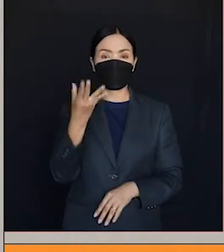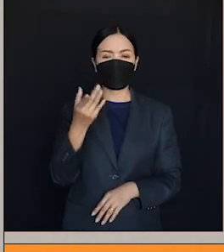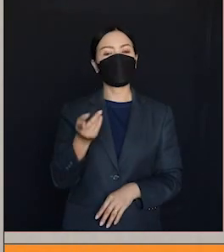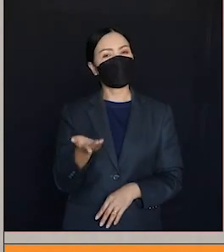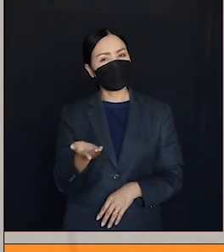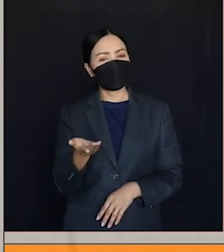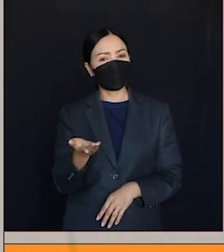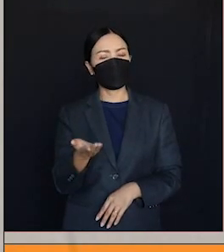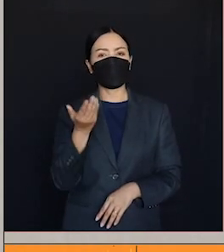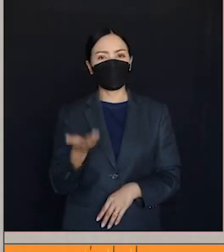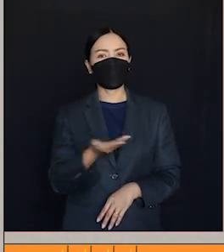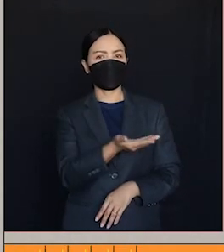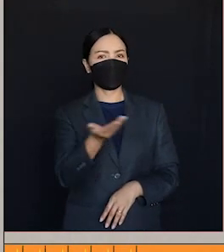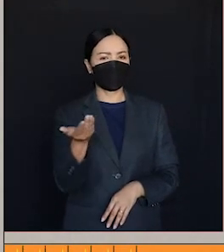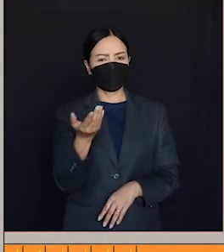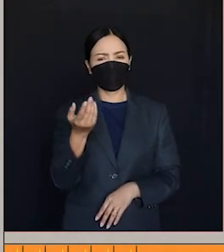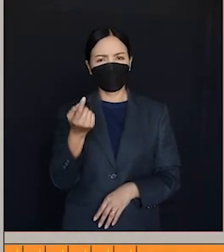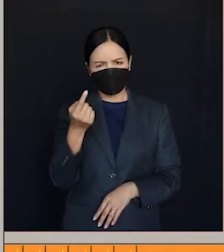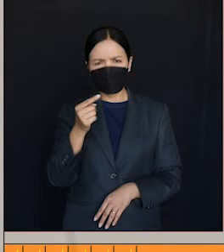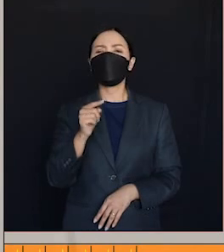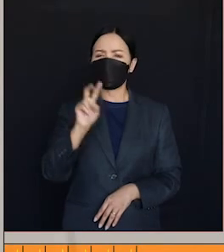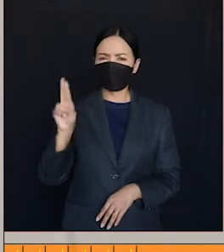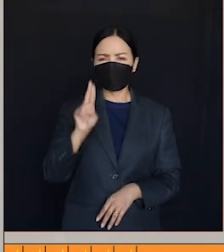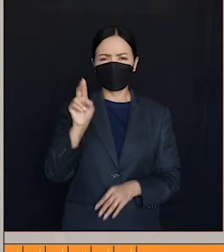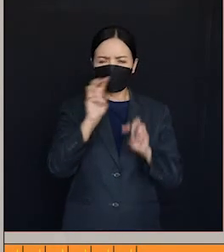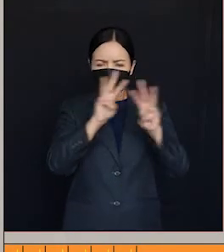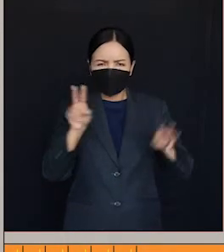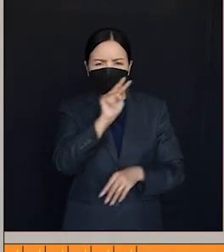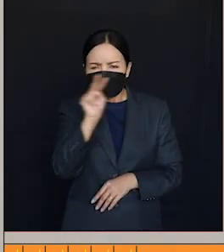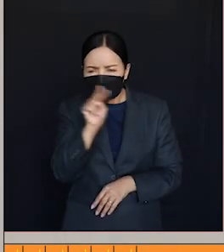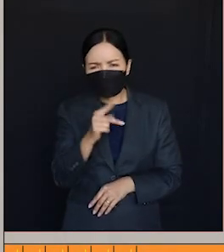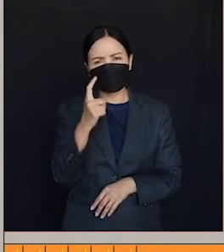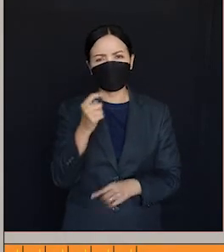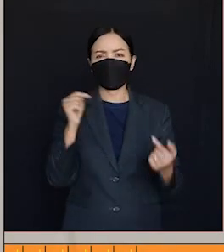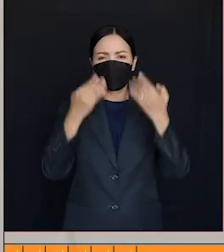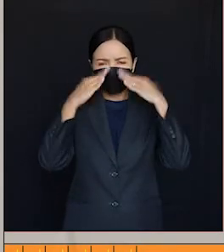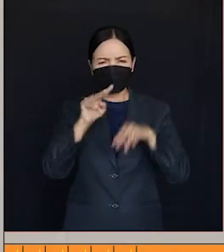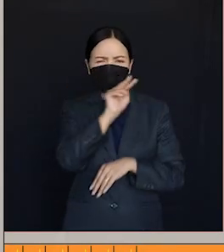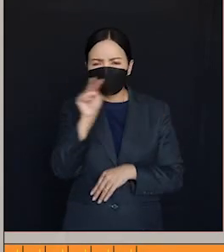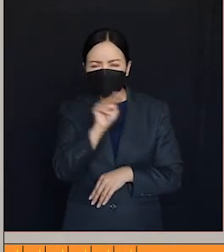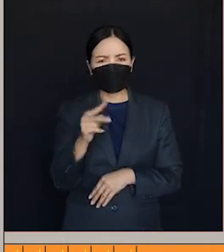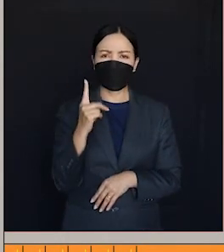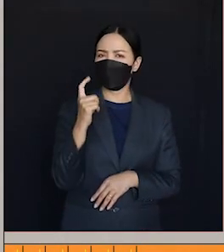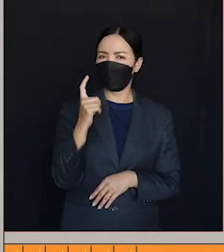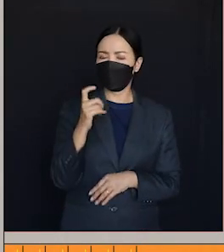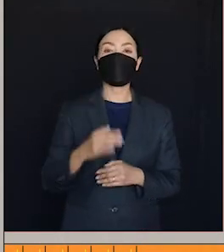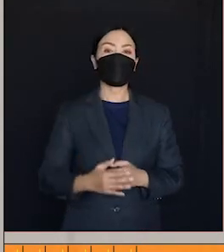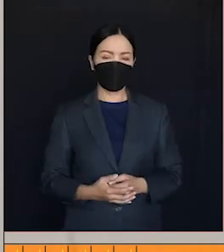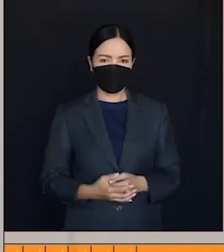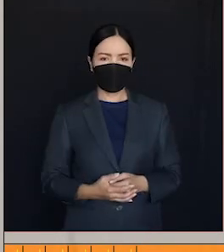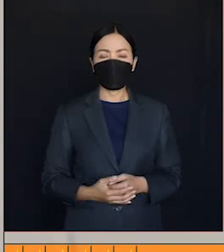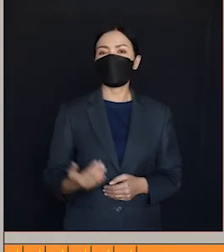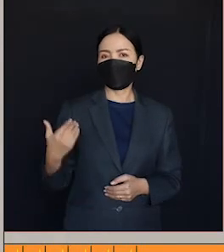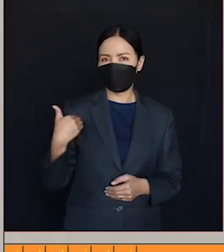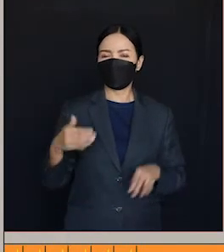ำให้คนเนี่ยไม่สามารถเข้าไปใช้เว็บไซต์หรืออ่านเว็บไซต์ได้โดยเฉพาะคนตาบอดนะคะดังนั้นเนี่ย